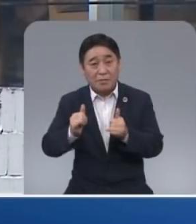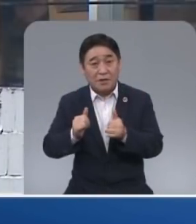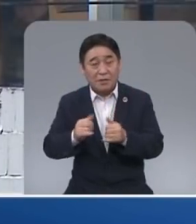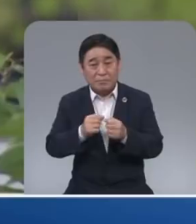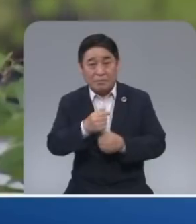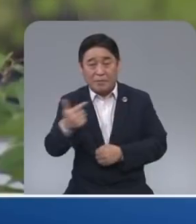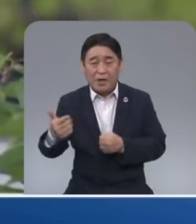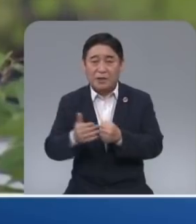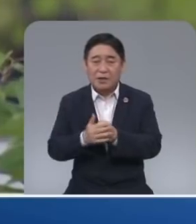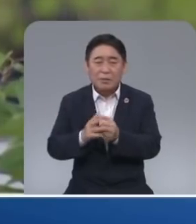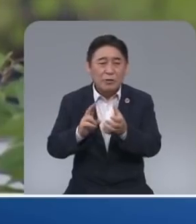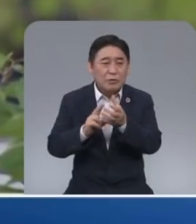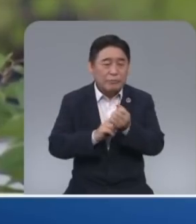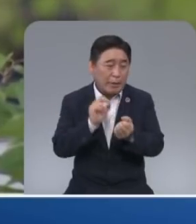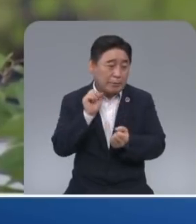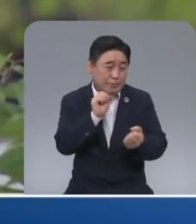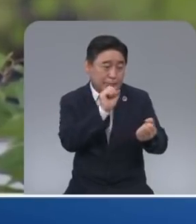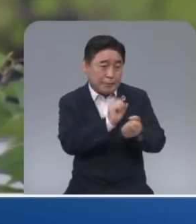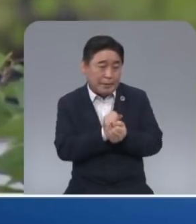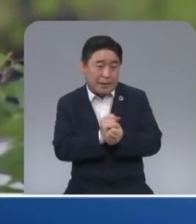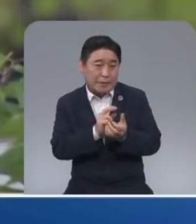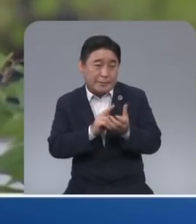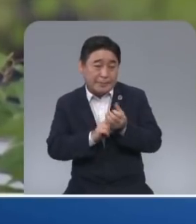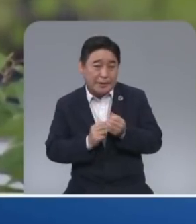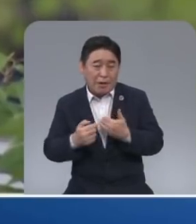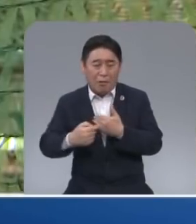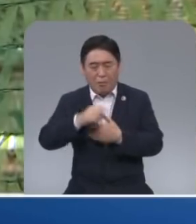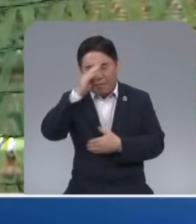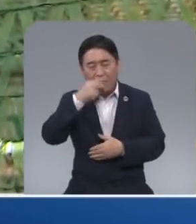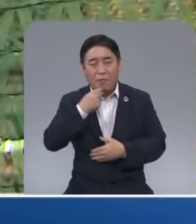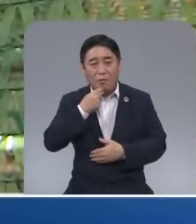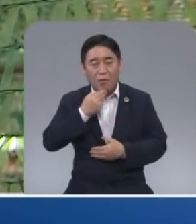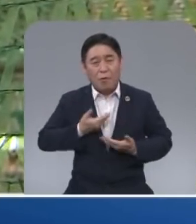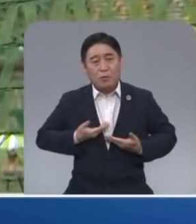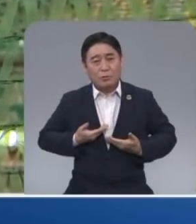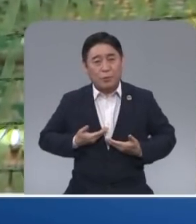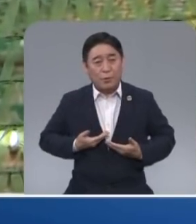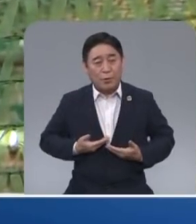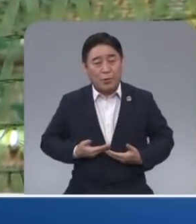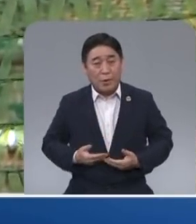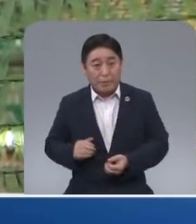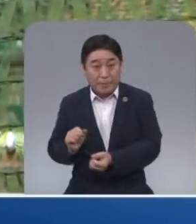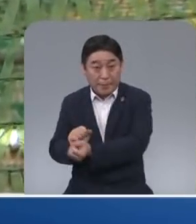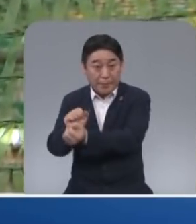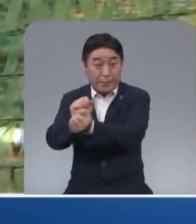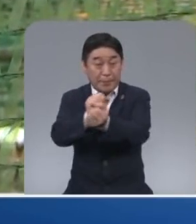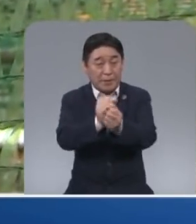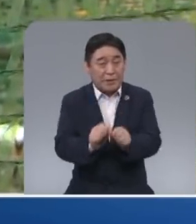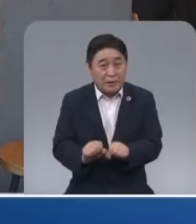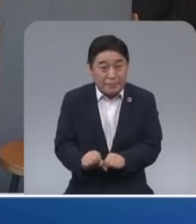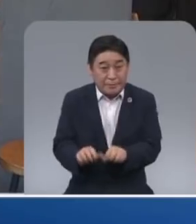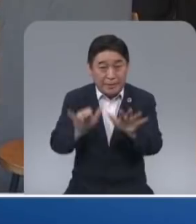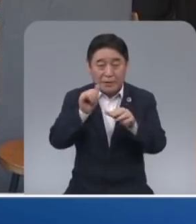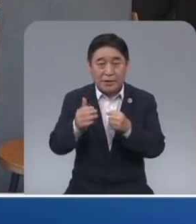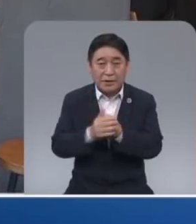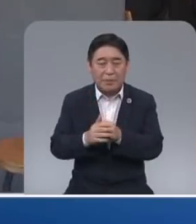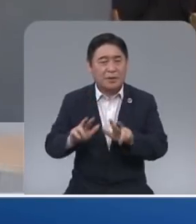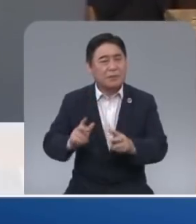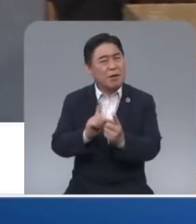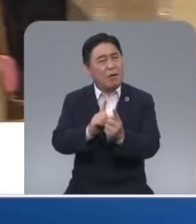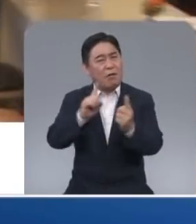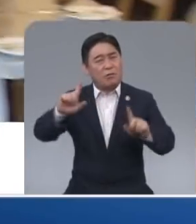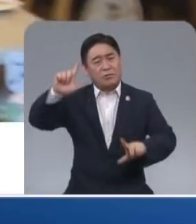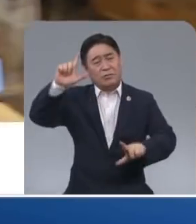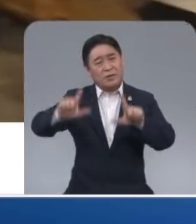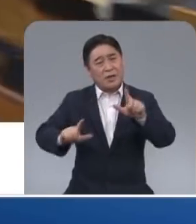그렇다 보니까 숨은 감염자도 많고 증상도 없고요. 조용한 전파가 일어나기 때문에 현재 우리가 계속 지켜온 거리두기 체계가